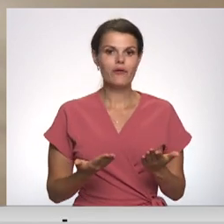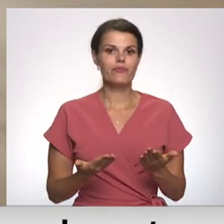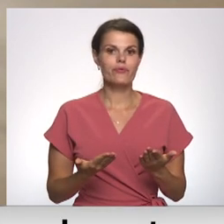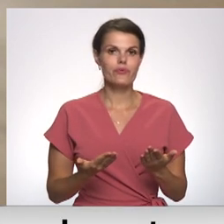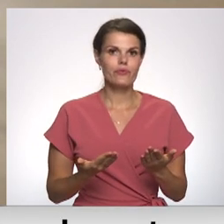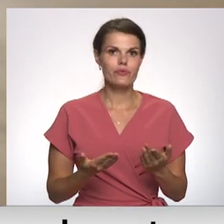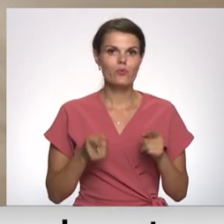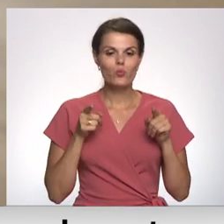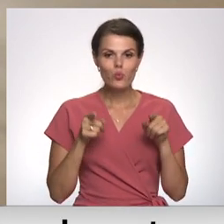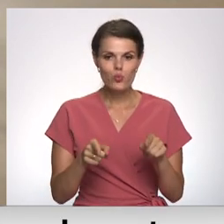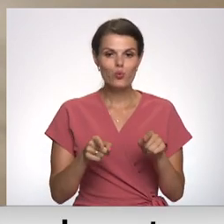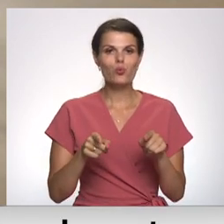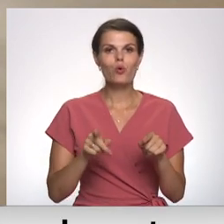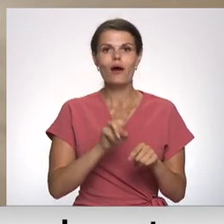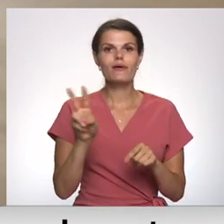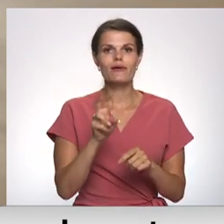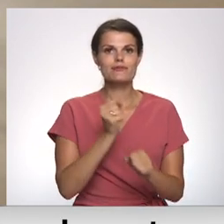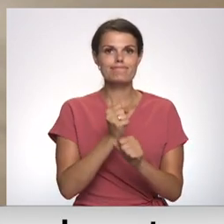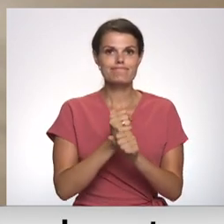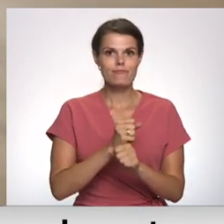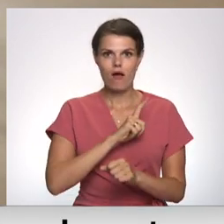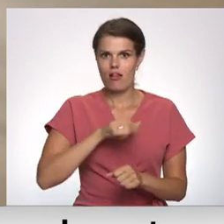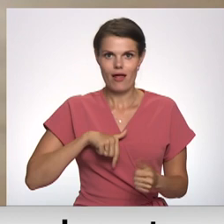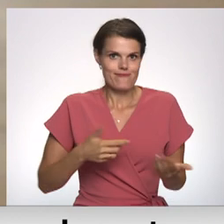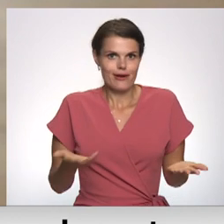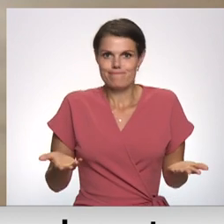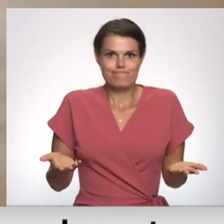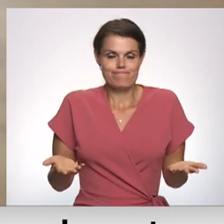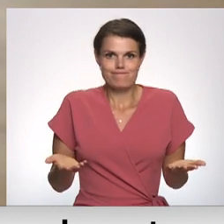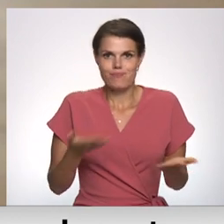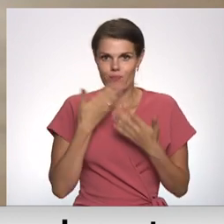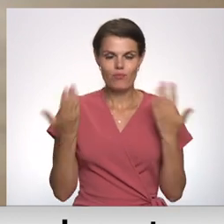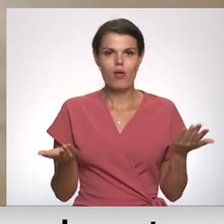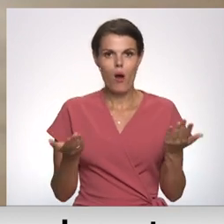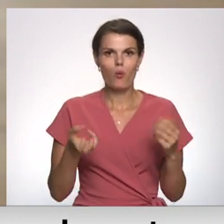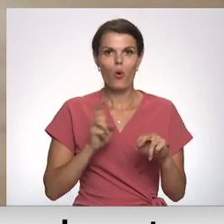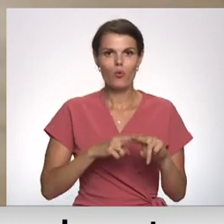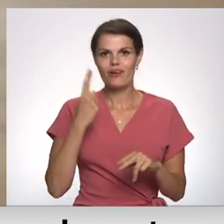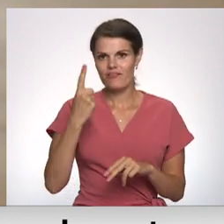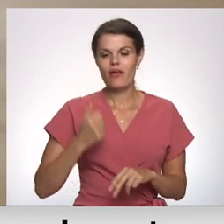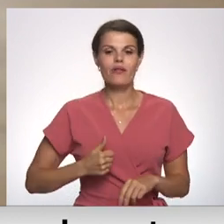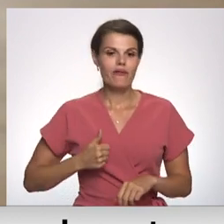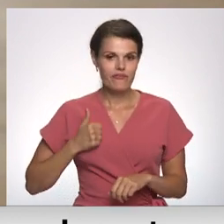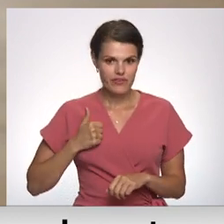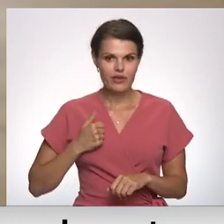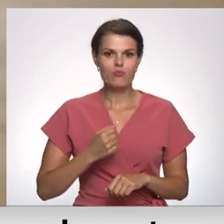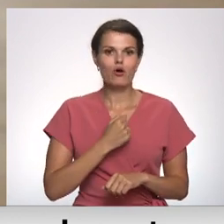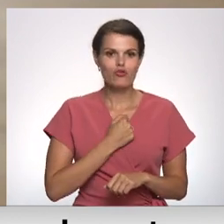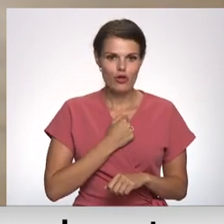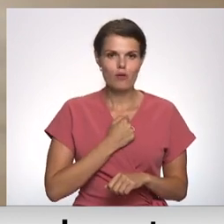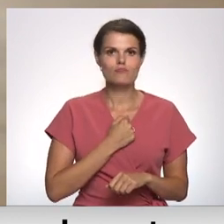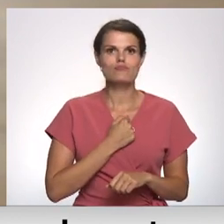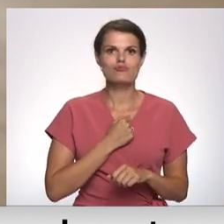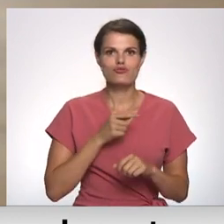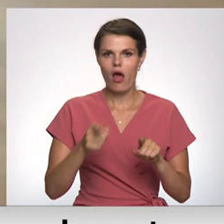to potenciālo veicēju lokus Latvijā arī nav liels. Un viens no šiem uzņēmējiem, diemžēl, ar to uzņēmu,